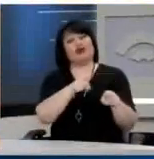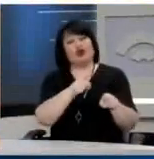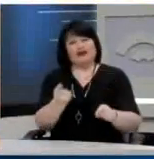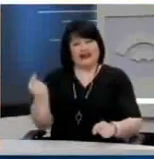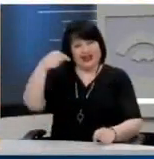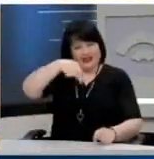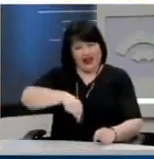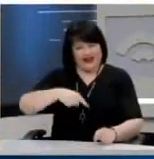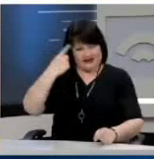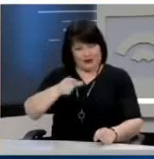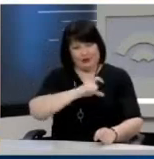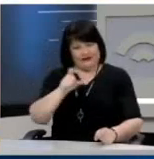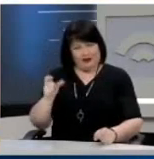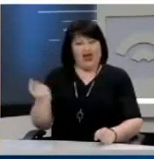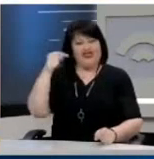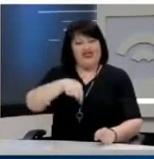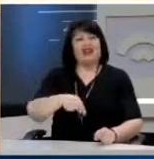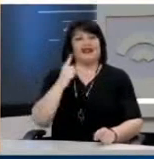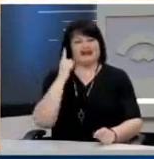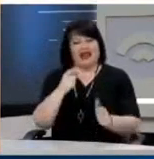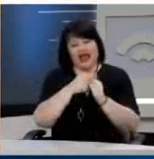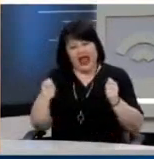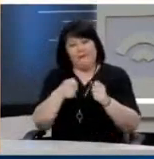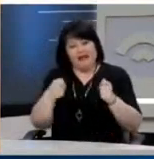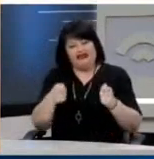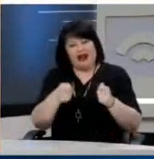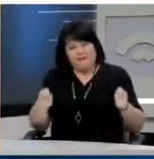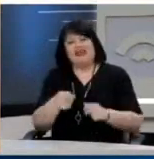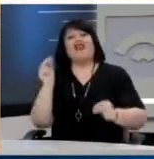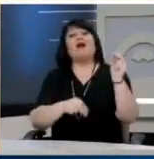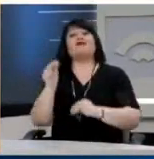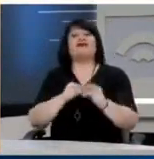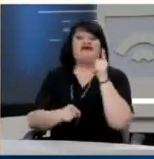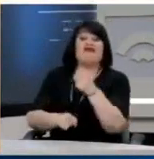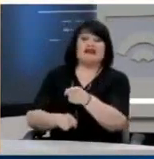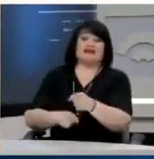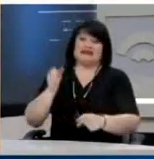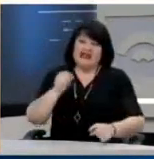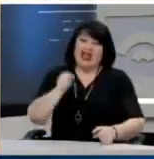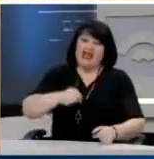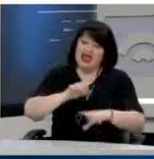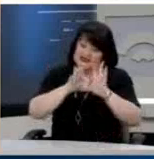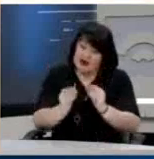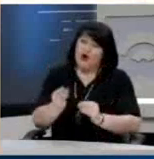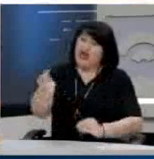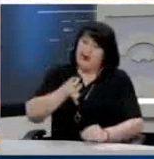έρθετε εδώ την άλλη εβδομάδα, ένα προς ένα τα μέτρα. Ένα προς ένα. Να λέτε ναι σε όλα.